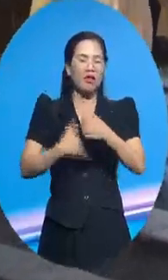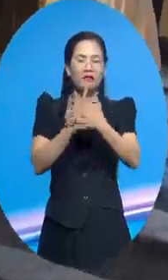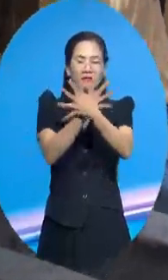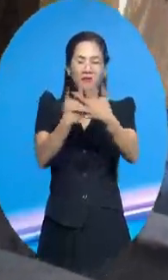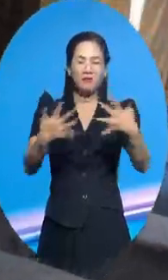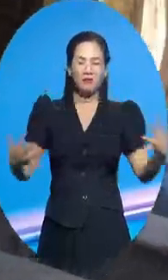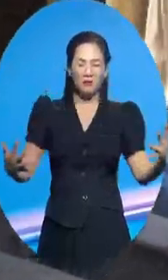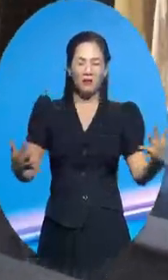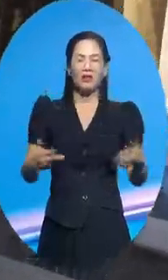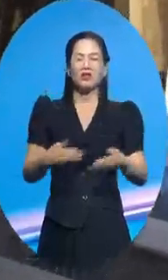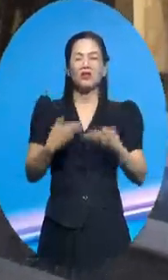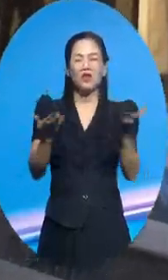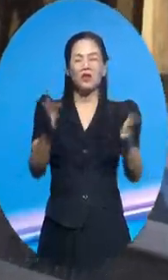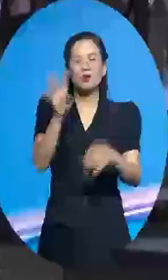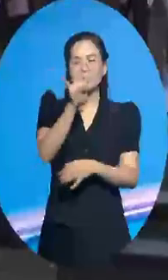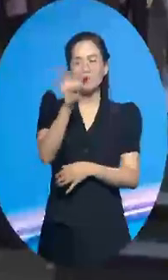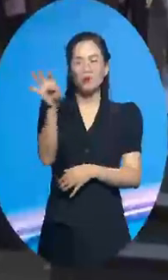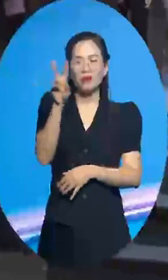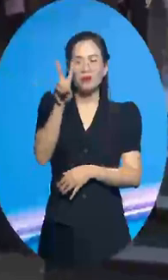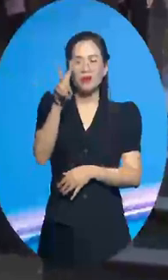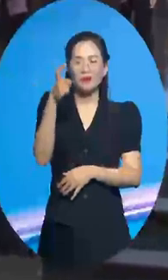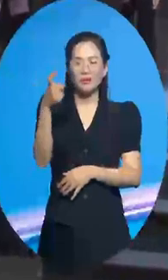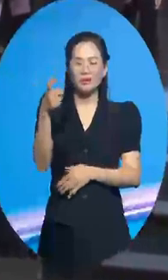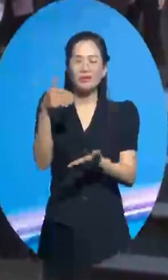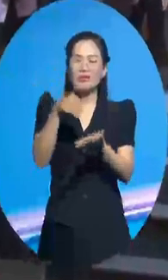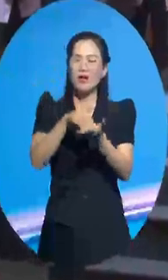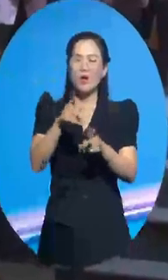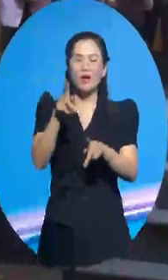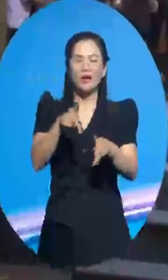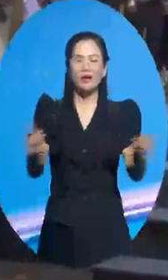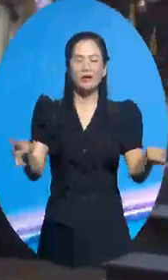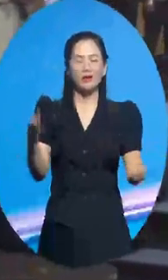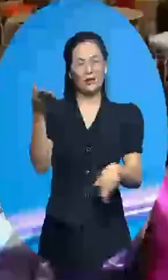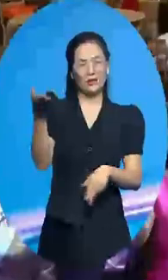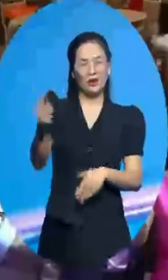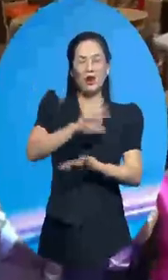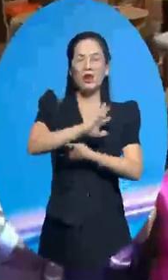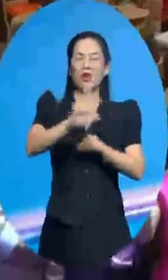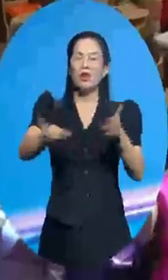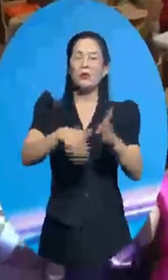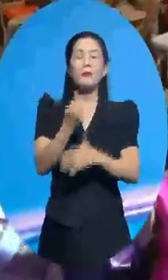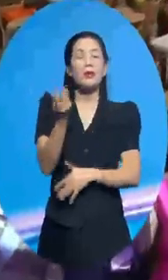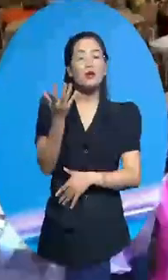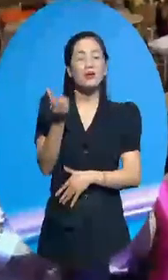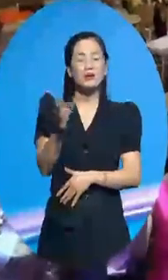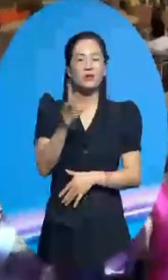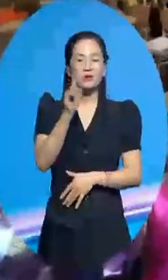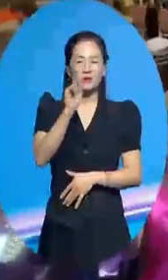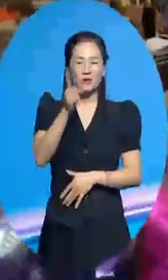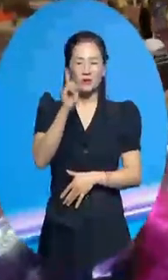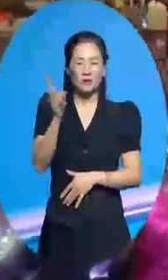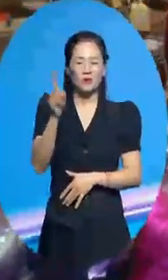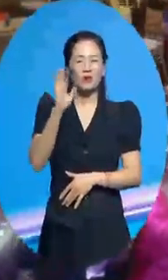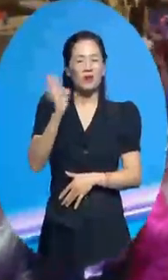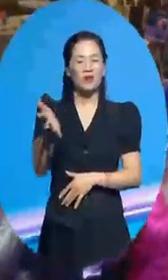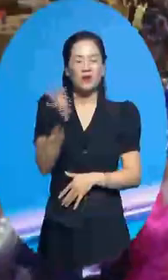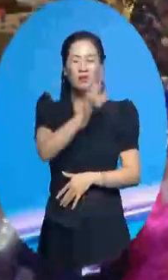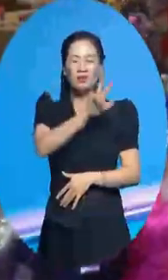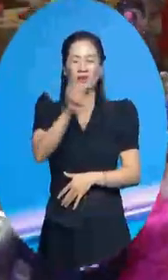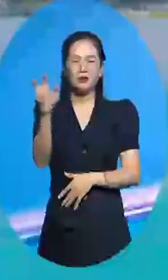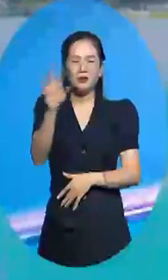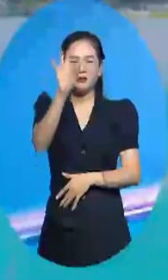cả nước, trao đi gần 429.000 cơ hội kinh doanh với tổng giá trị các thương vụ lên đến hơn 11.800 tỷ